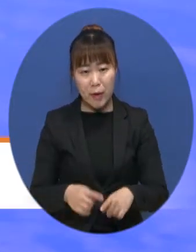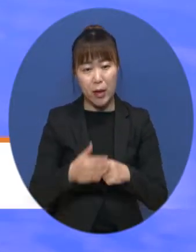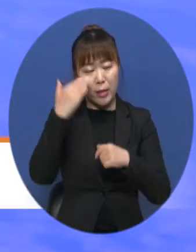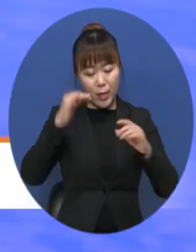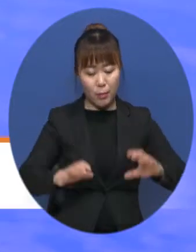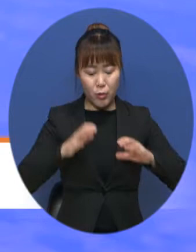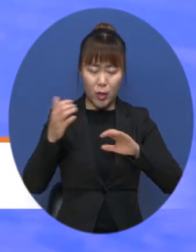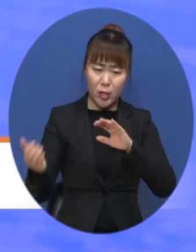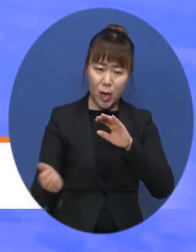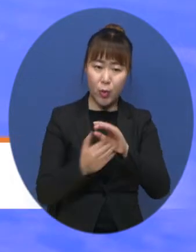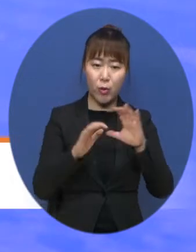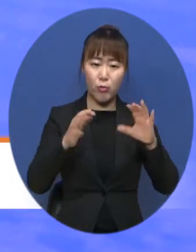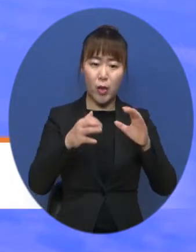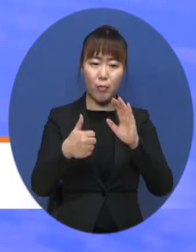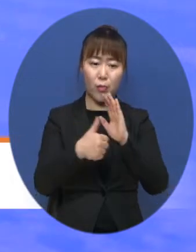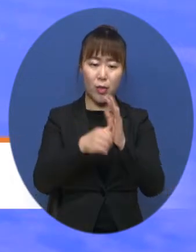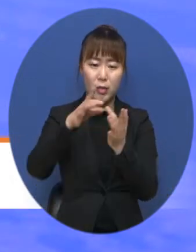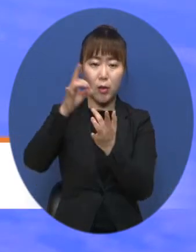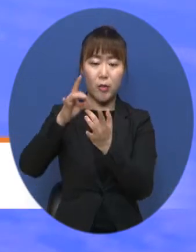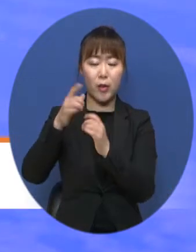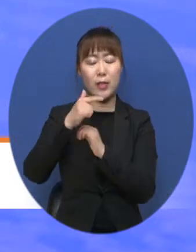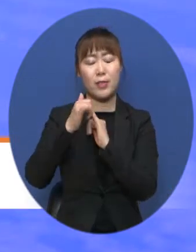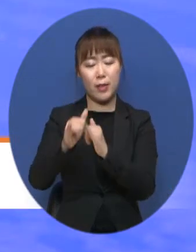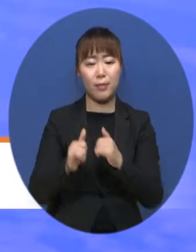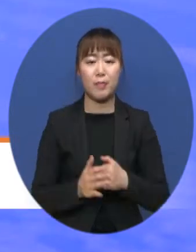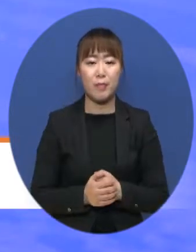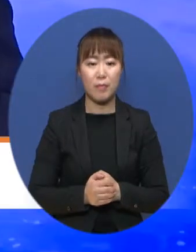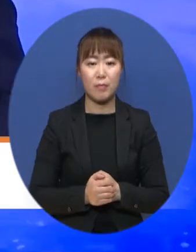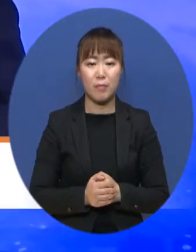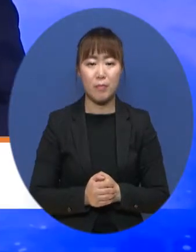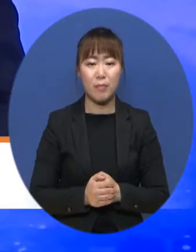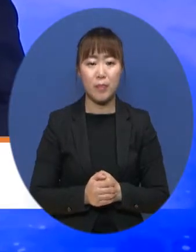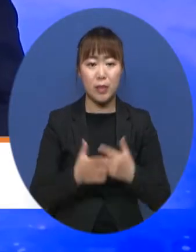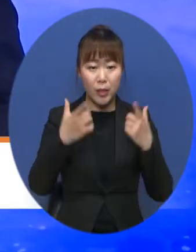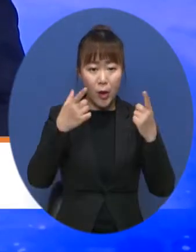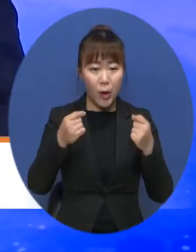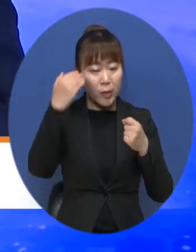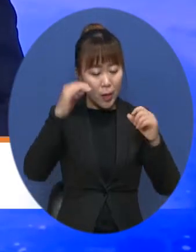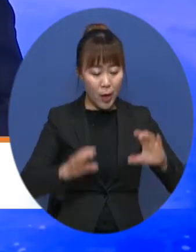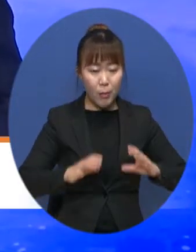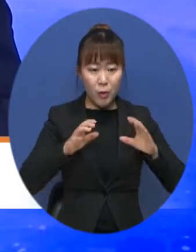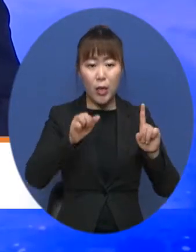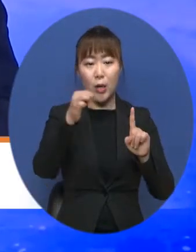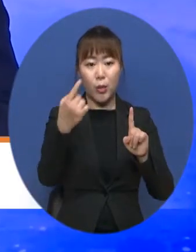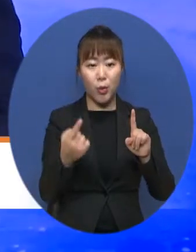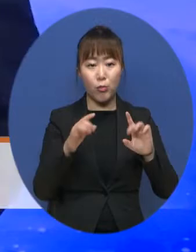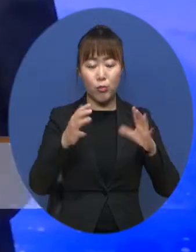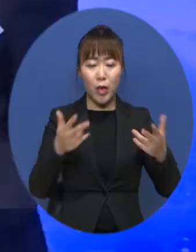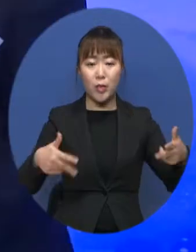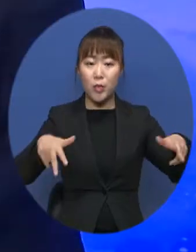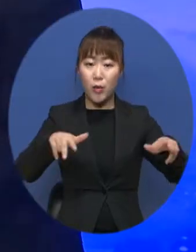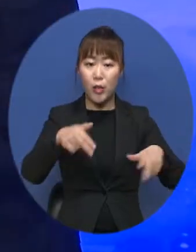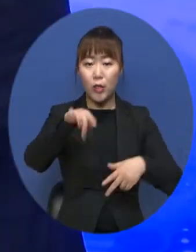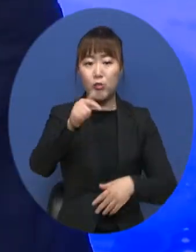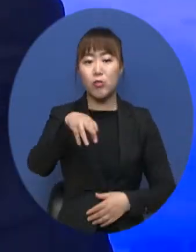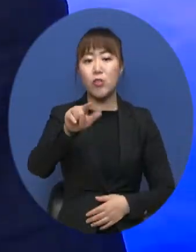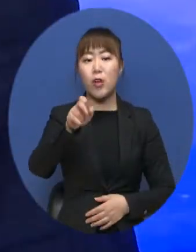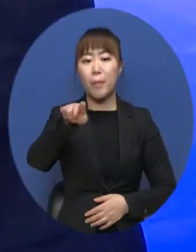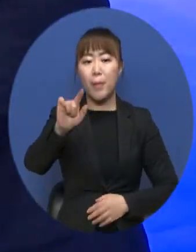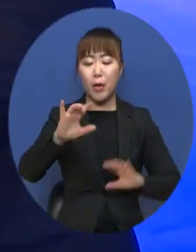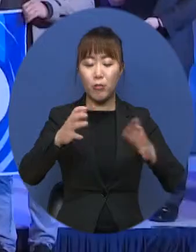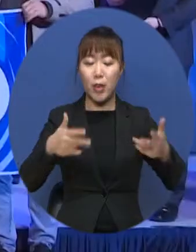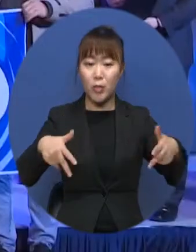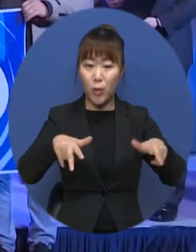대한민국의 최고인 국가 브랜드를 선정한 상입니다. 순천시는 대한민국 제1호 국가정원인 순천만